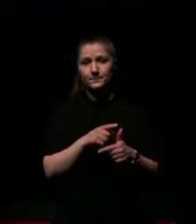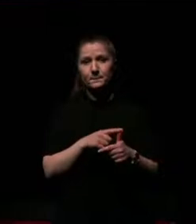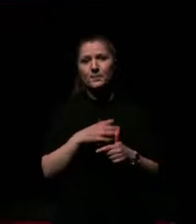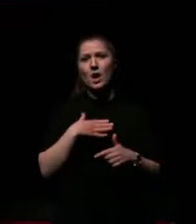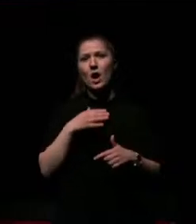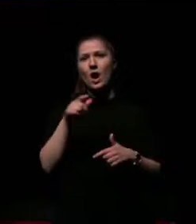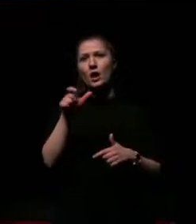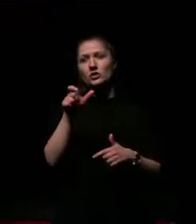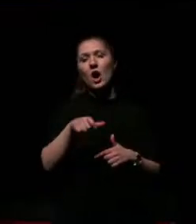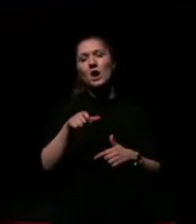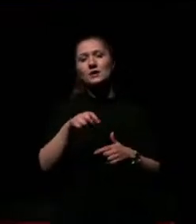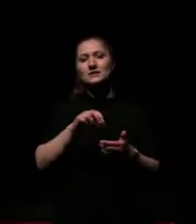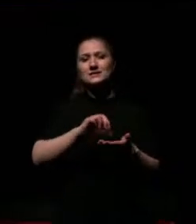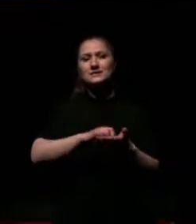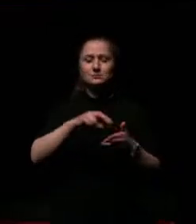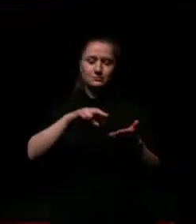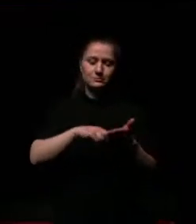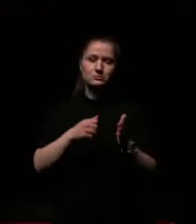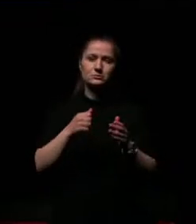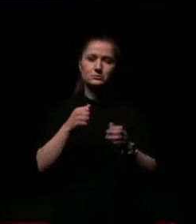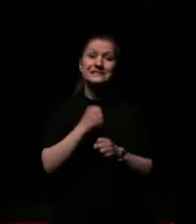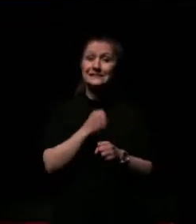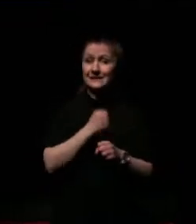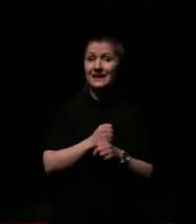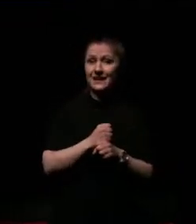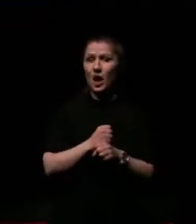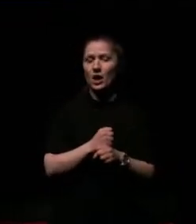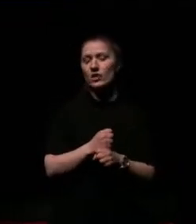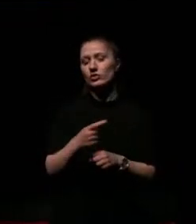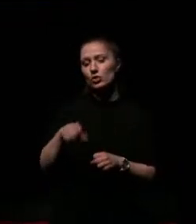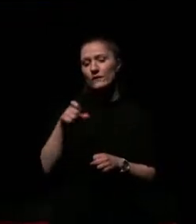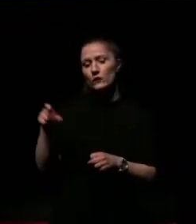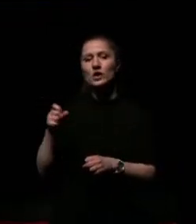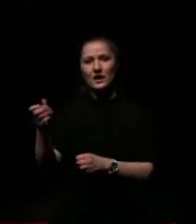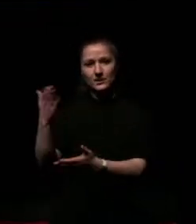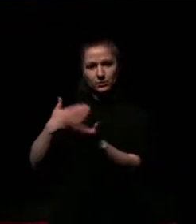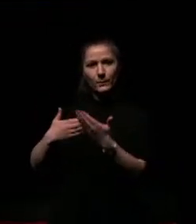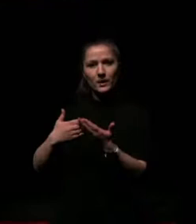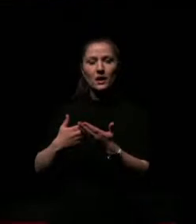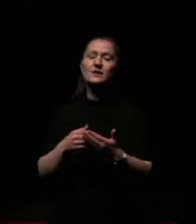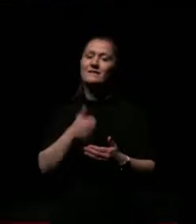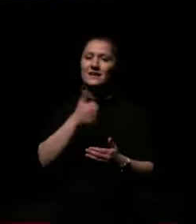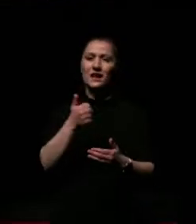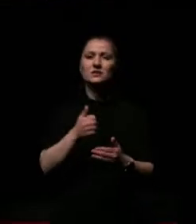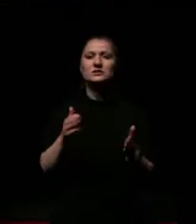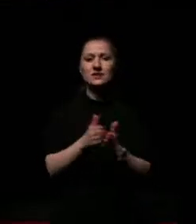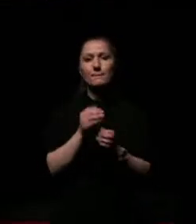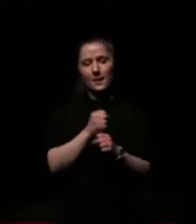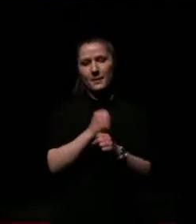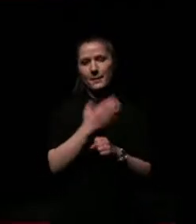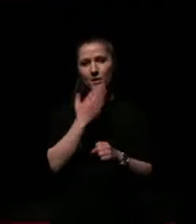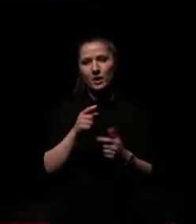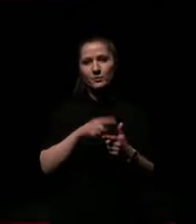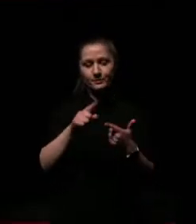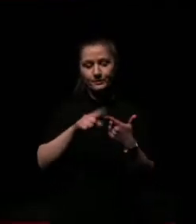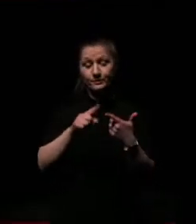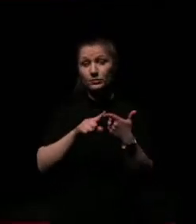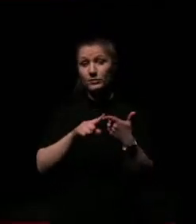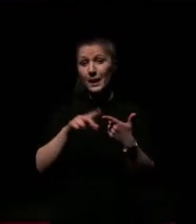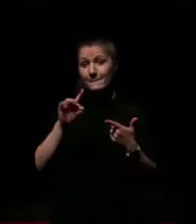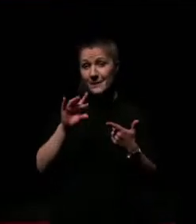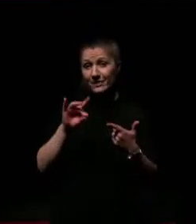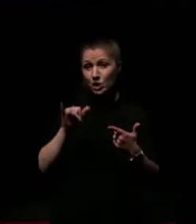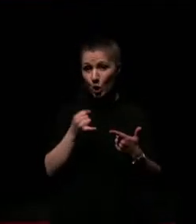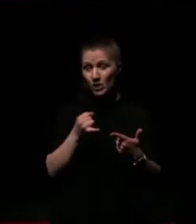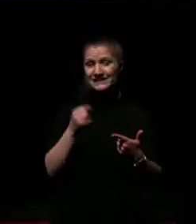samfunnet er klar for alle de utfordringene som kommer, og at de organene kan samarbeide godt. Neste er Petter Gjøringsnes